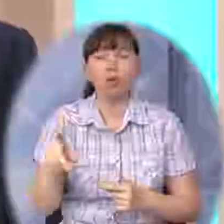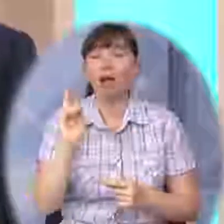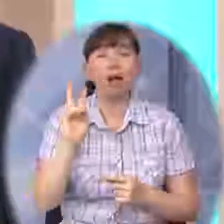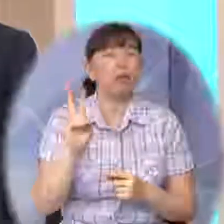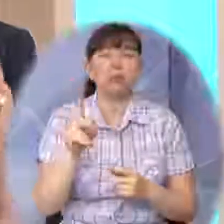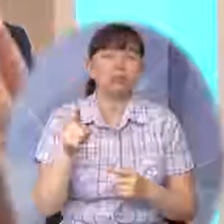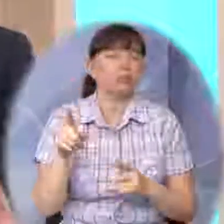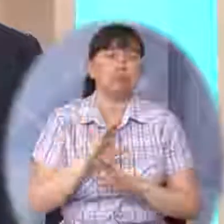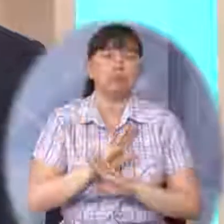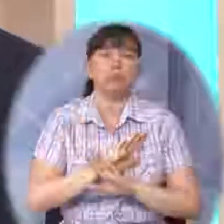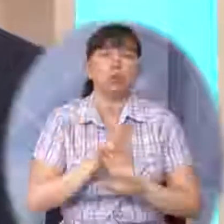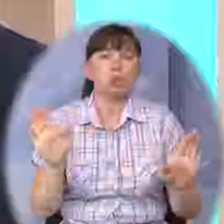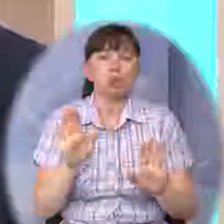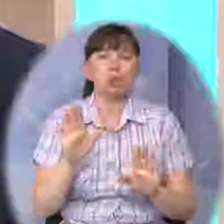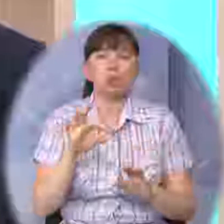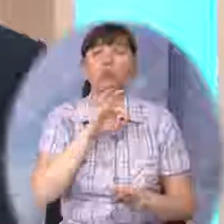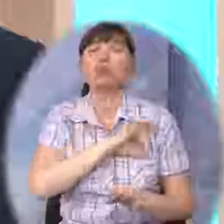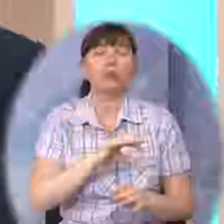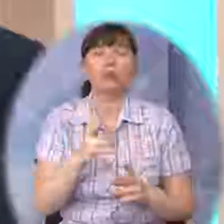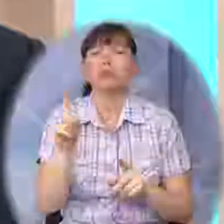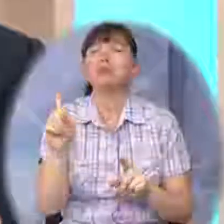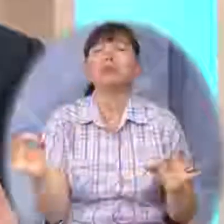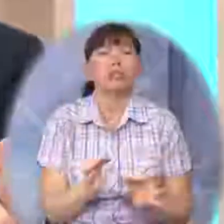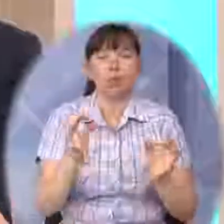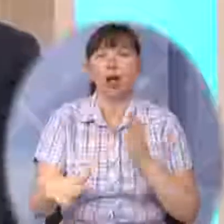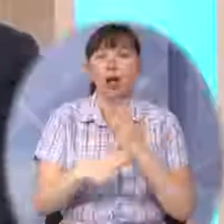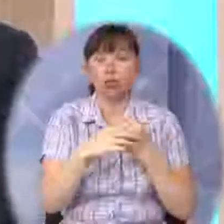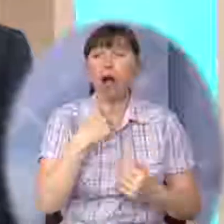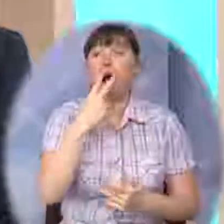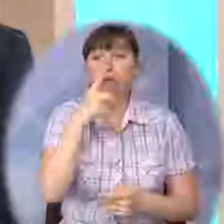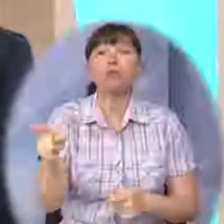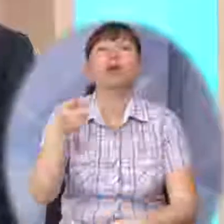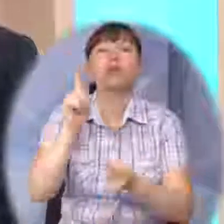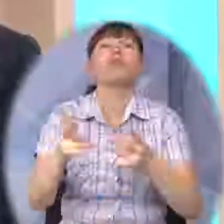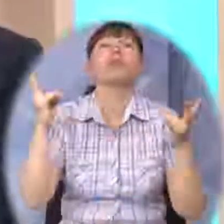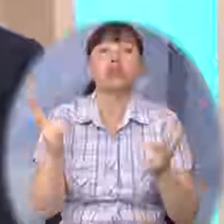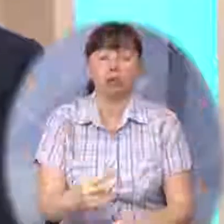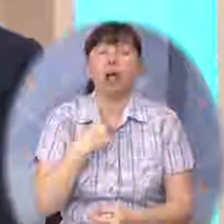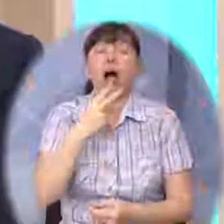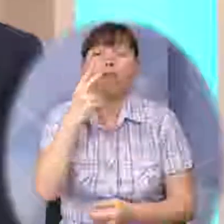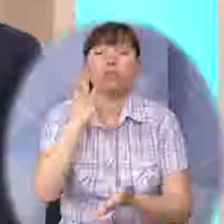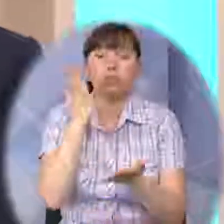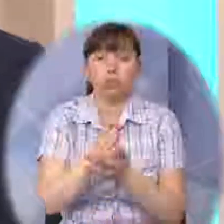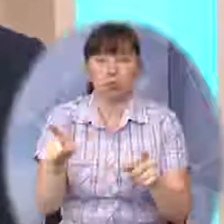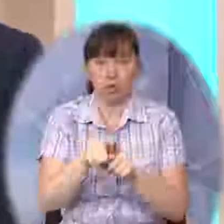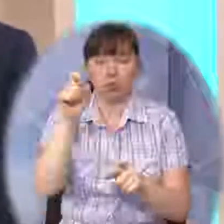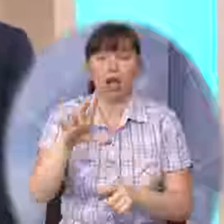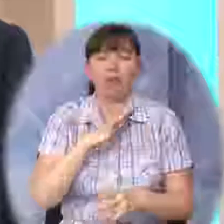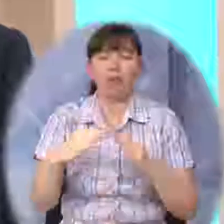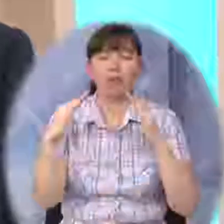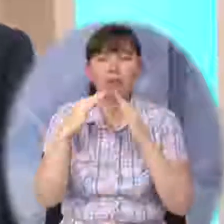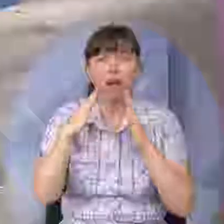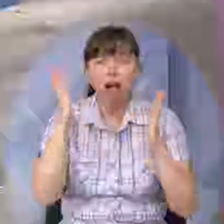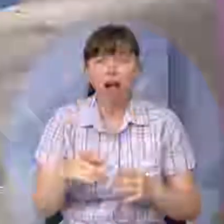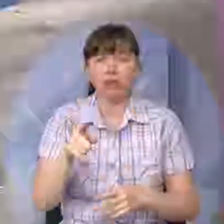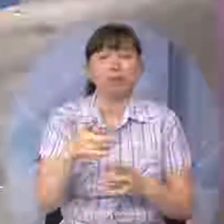sunt beneficiari nici asociații CASMED și nu au niciun ajutor, dar am văzut că au nevoie de acest ajutor. Am fost în casă la ei și am